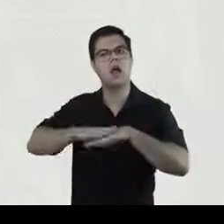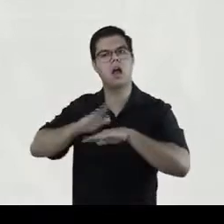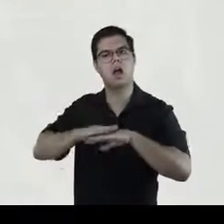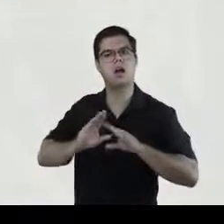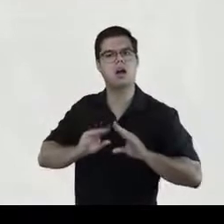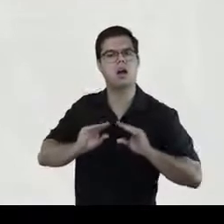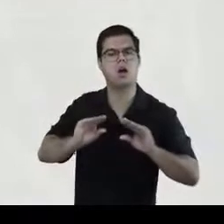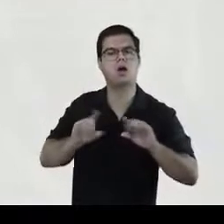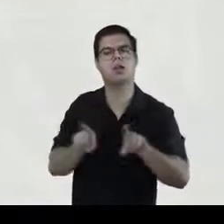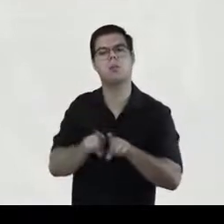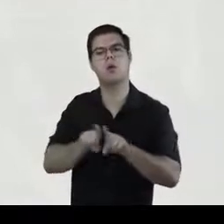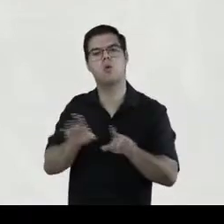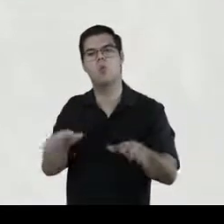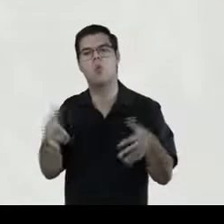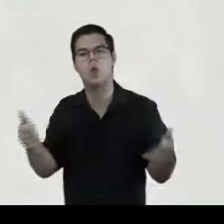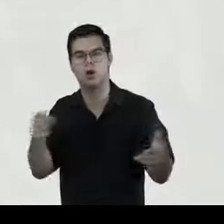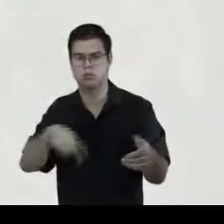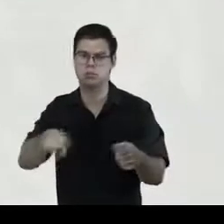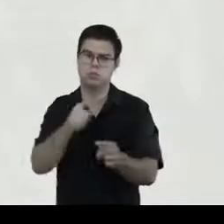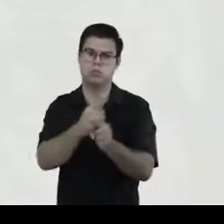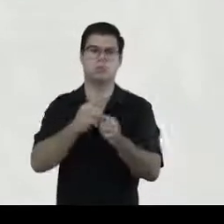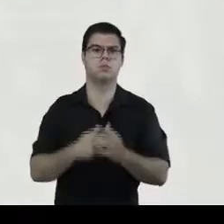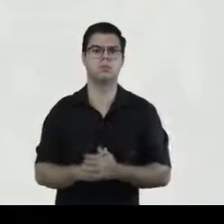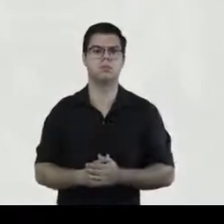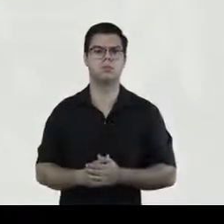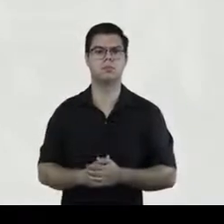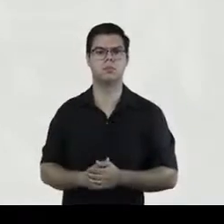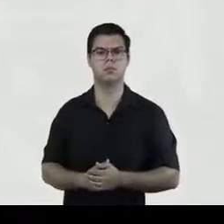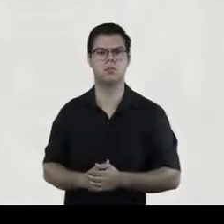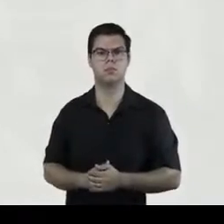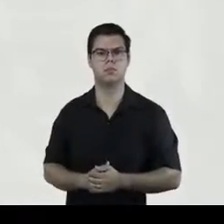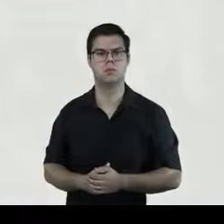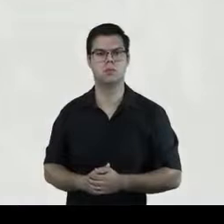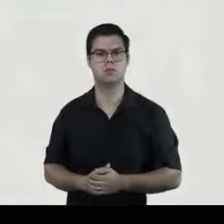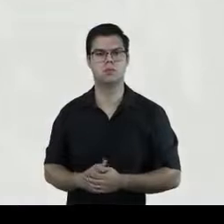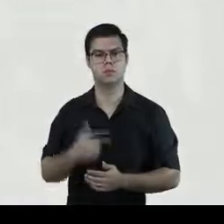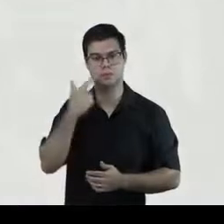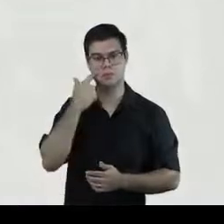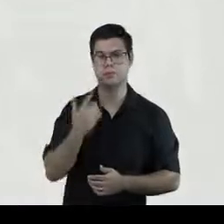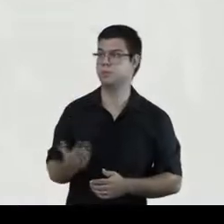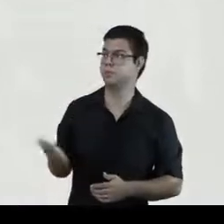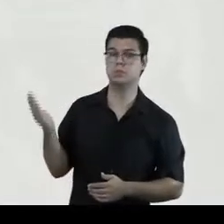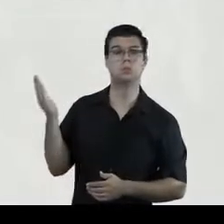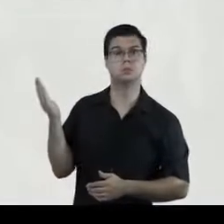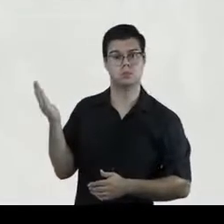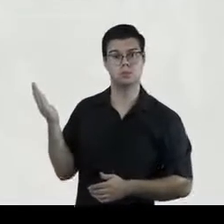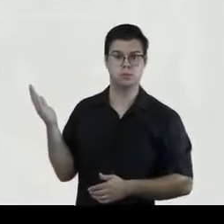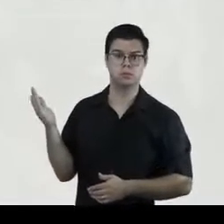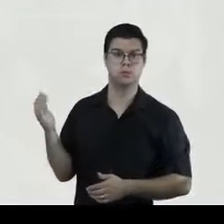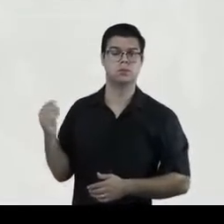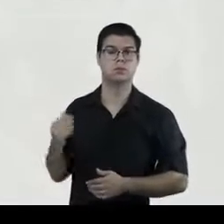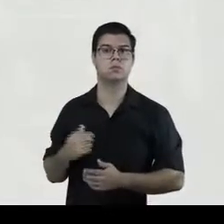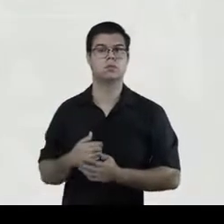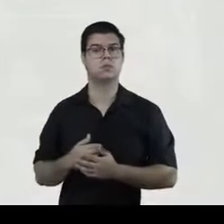C'est un ornement rocaille, comme il y en a eu beaucoup au XVIIIe siècle. Voici un petit panorama.